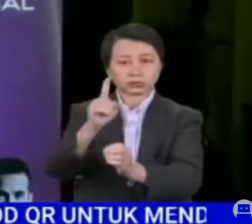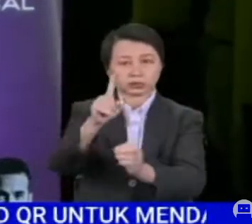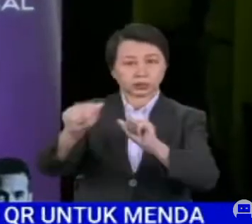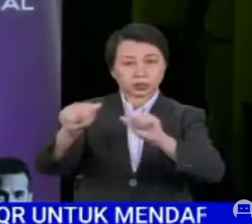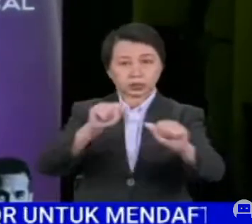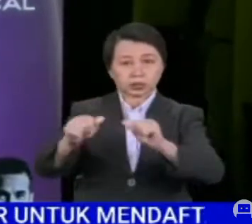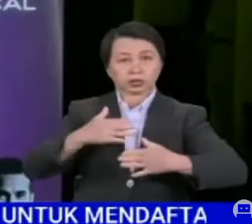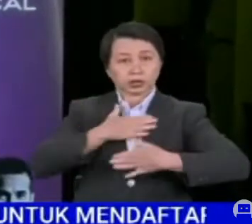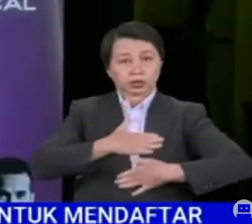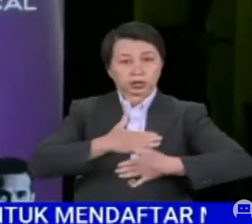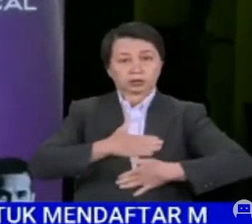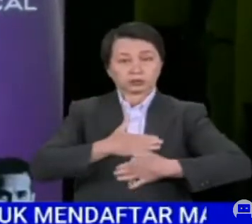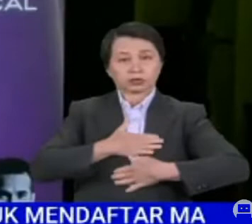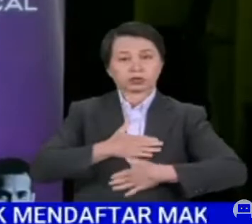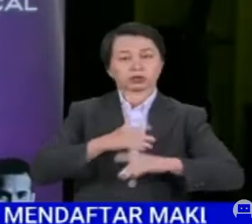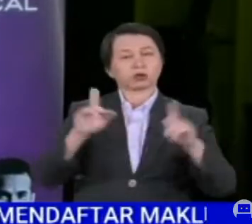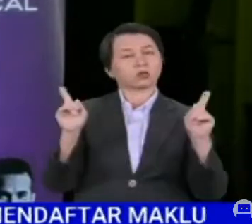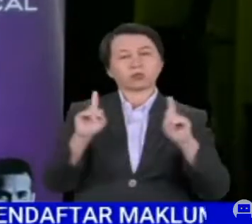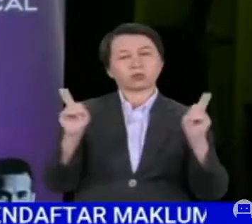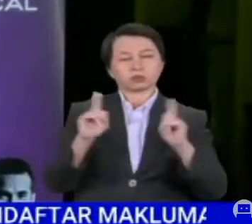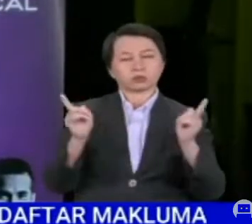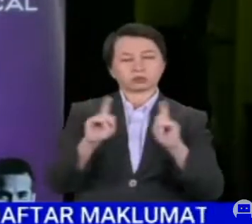aktiviti hiburan ni, dia bukan hanya